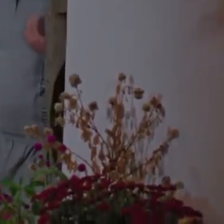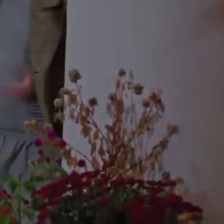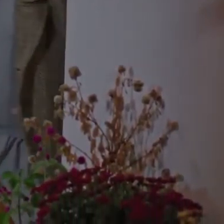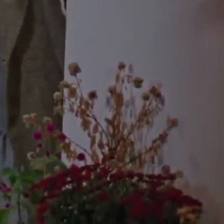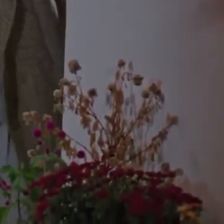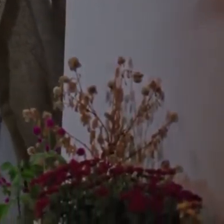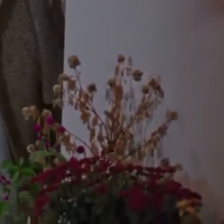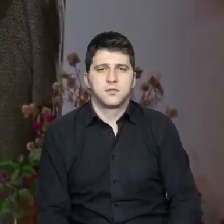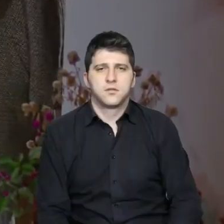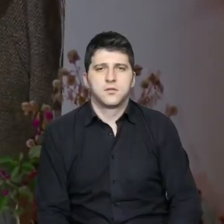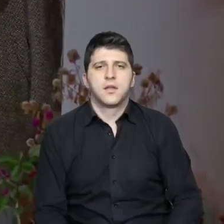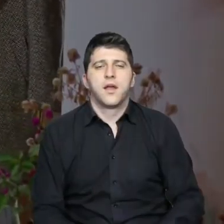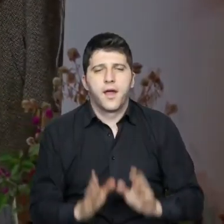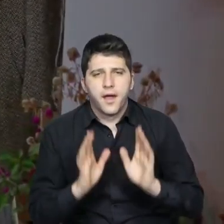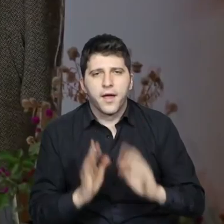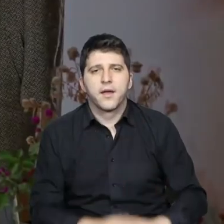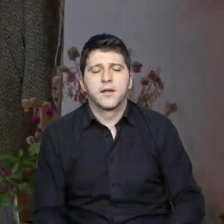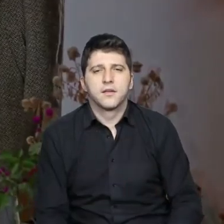Heh.